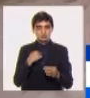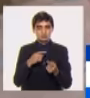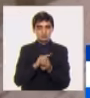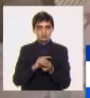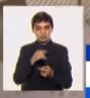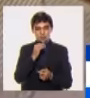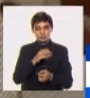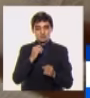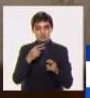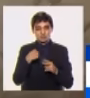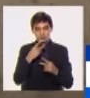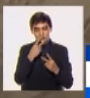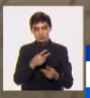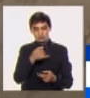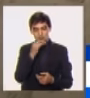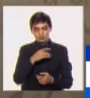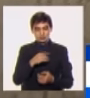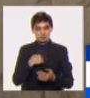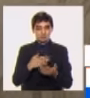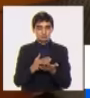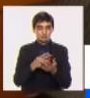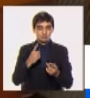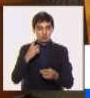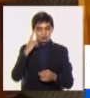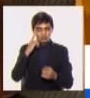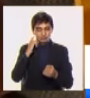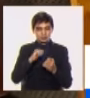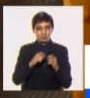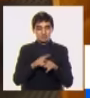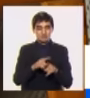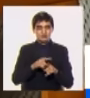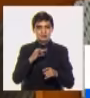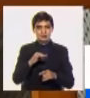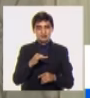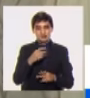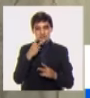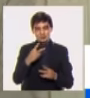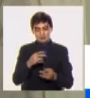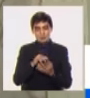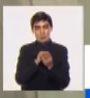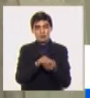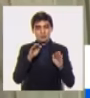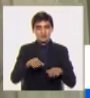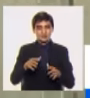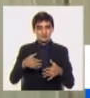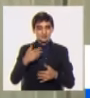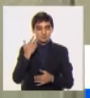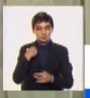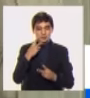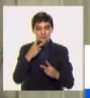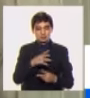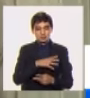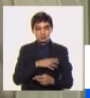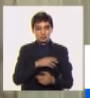все это нам напоминали теперь все видео до забирали к насморк хорошая